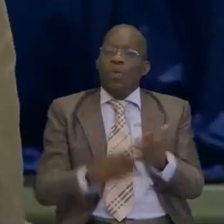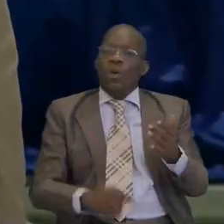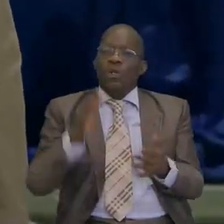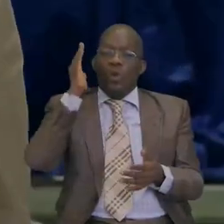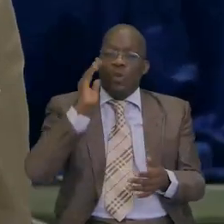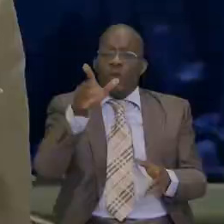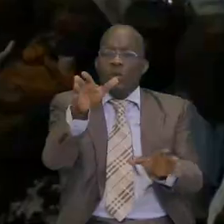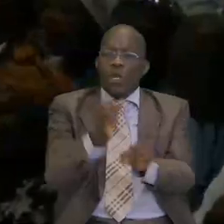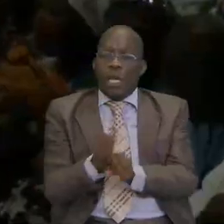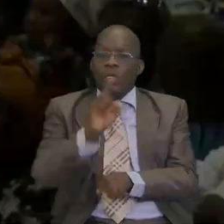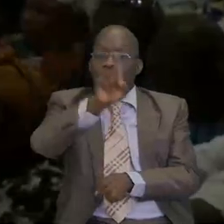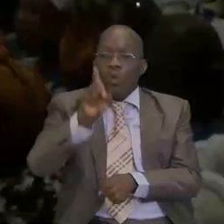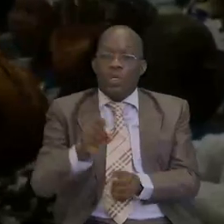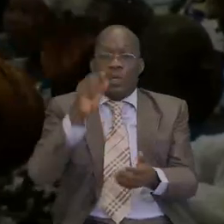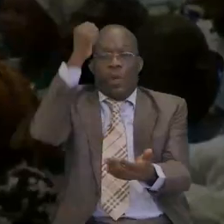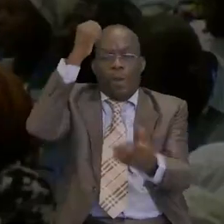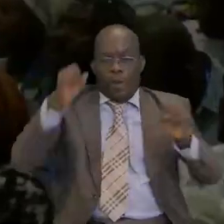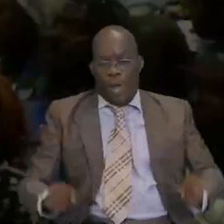vas recevoir?